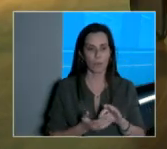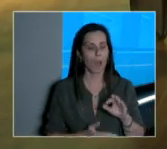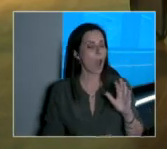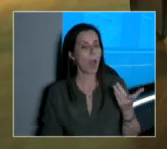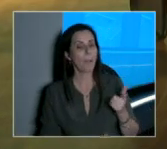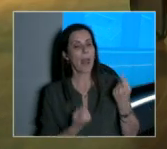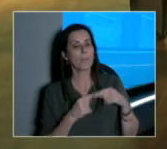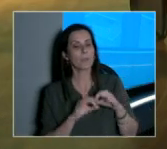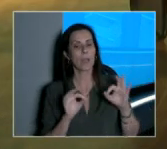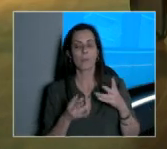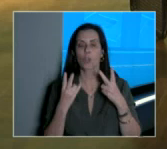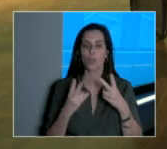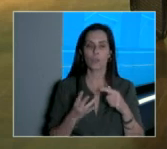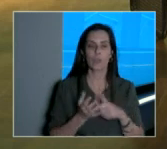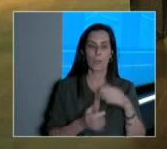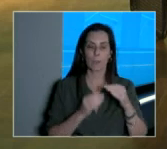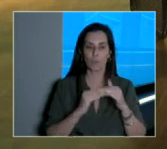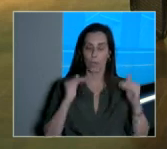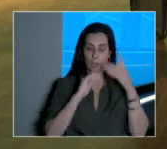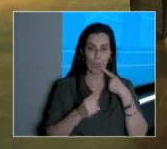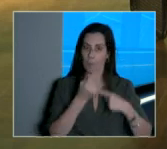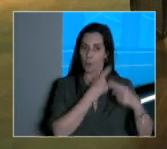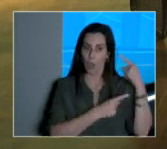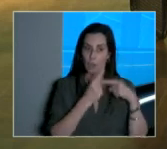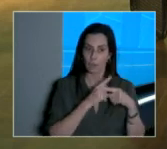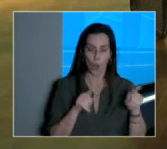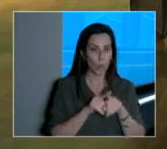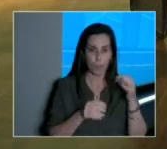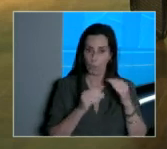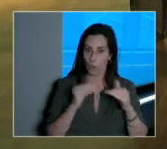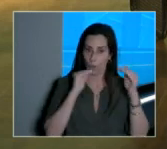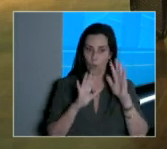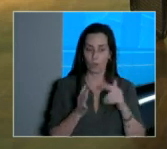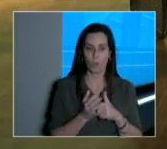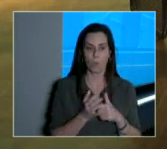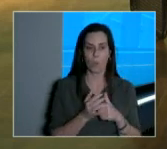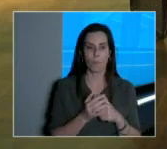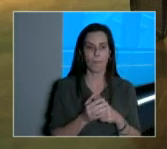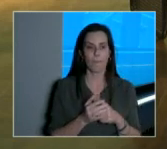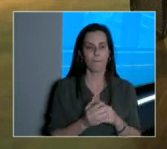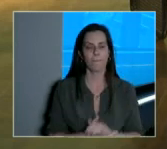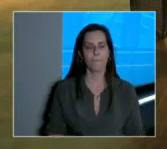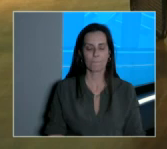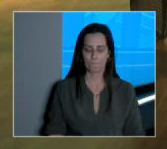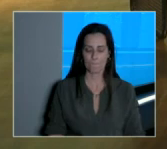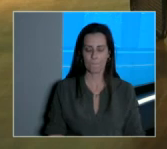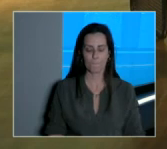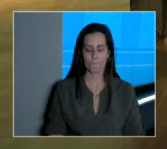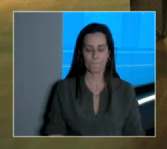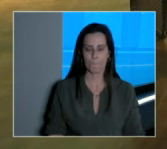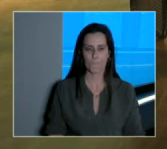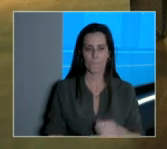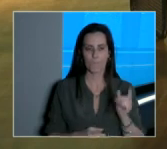הגיע? למה זה כל כך חשוב? כי בגץ, לפני כמה שנים, אותו בגץ שאתה כל כך אותו בגץ,